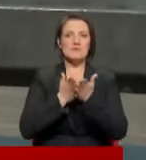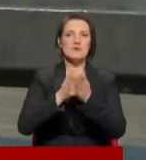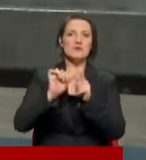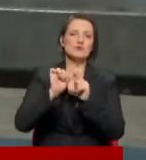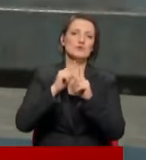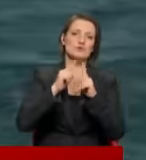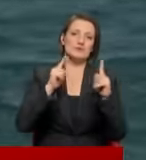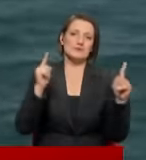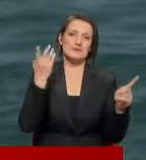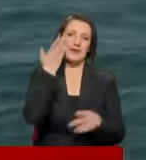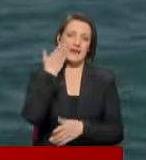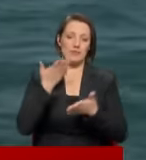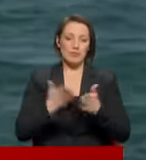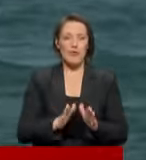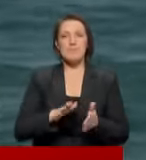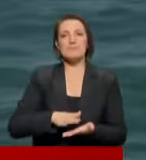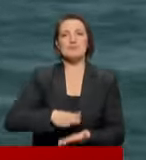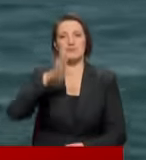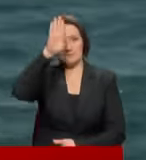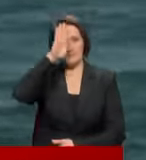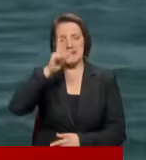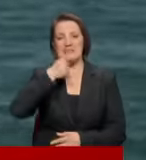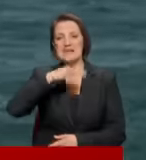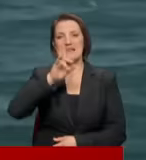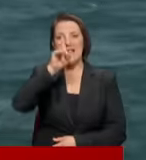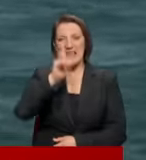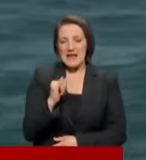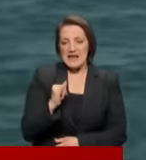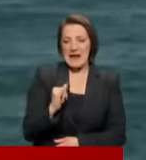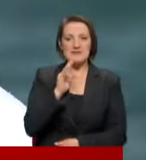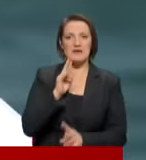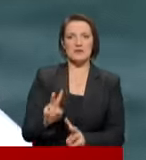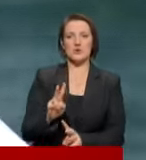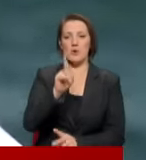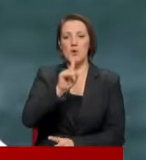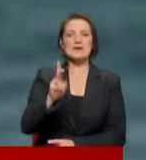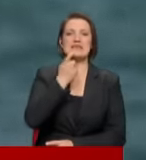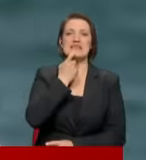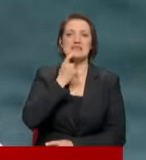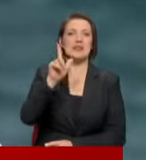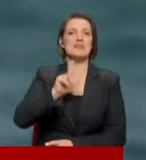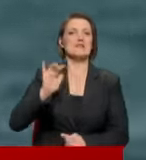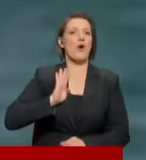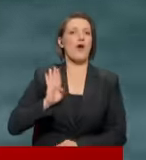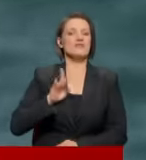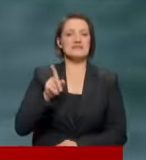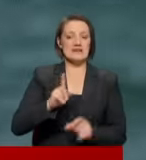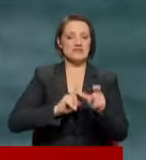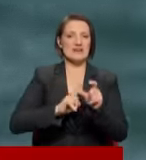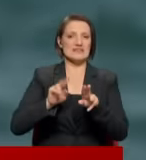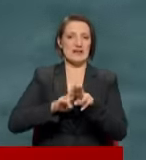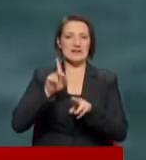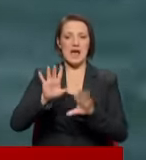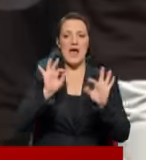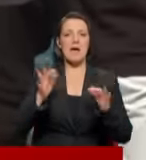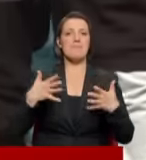uzun uzun baktı. Doğup büyüdüğü İstanbul'da denizi ilk kez bu kadar yakından gördü. 17 yaşındaki lise öğrencisi Çağdaş Kelleci